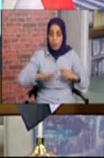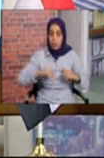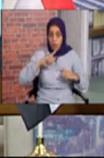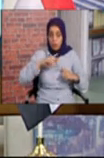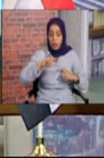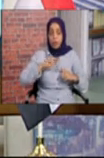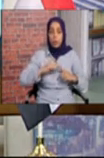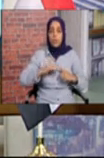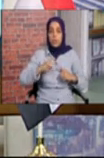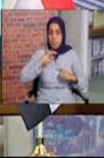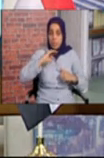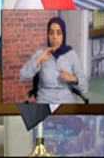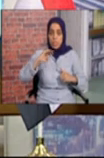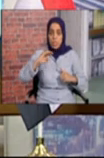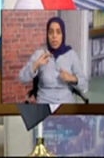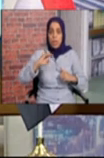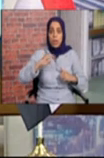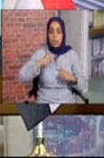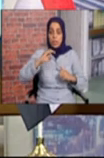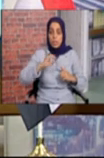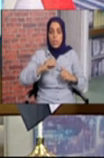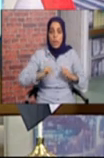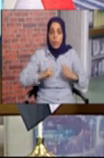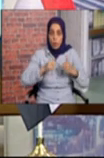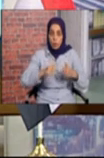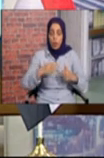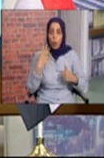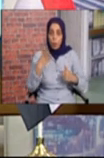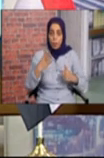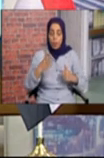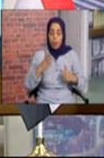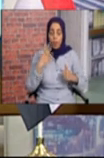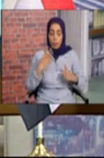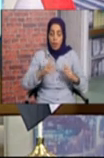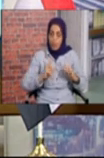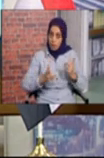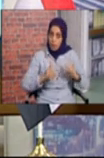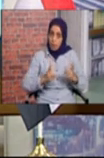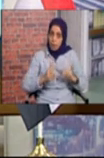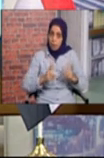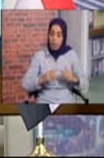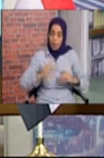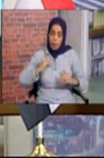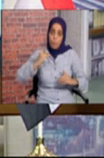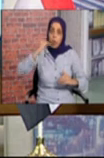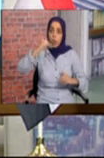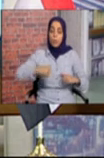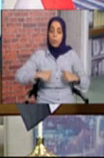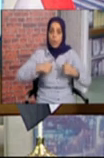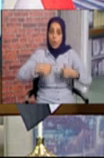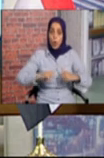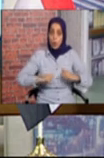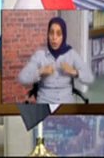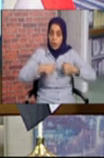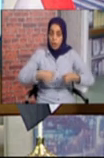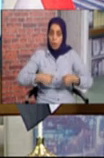يروح في اللجنه القمه الرباعيه بين اربع دول ان هي بينهض بيها